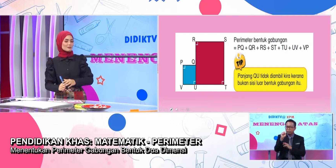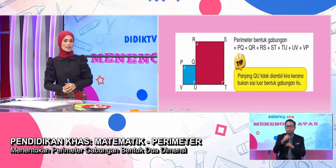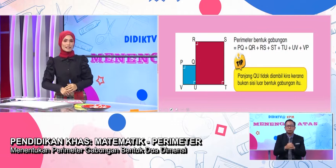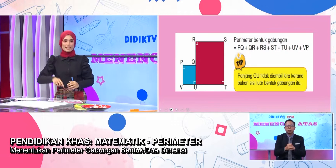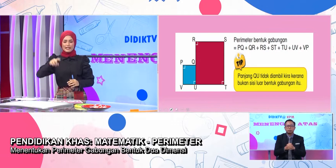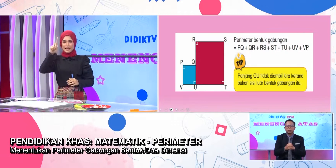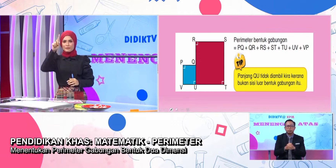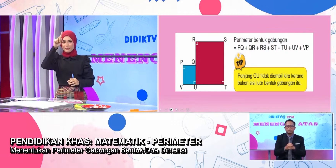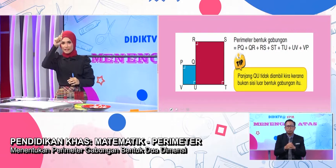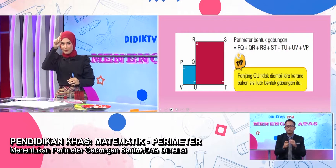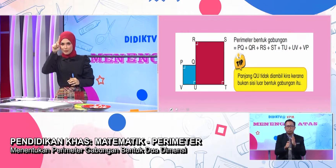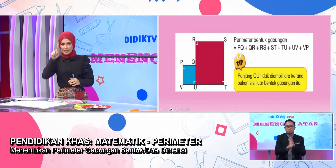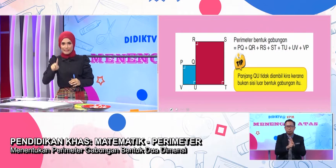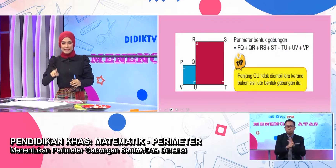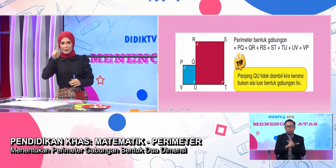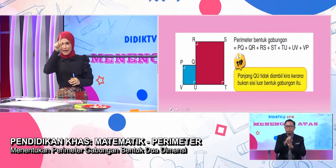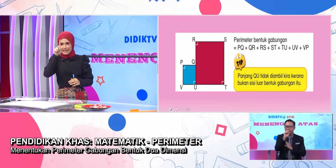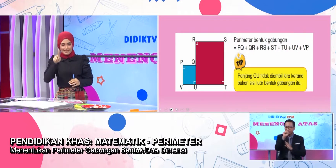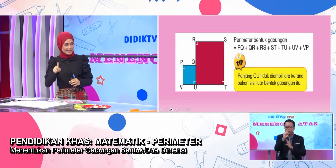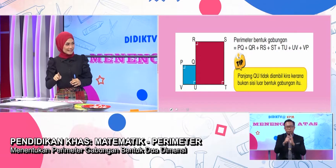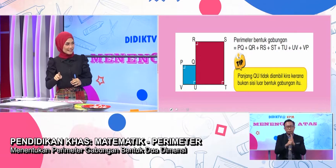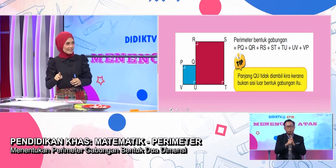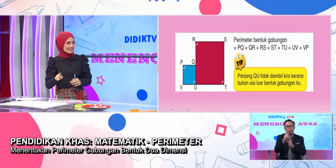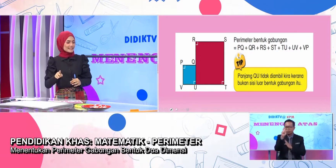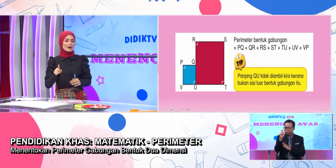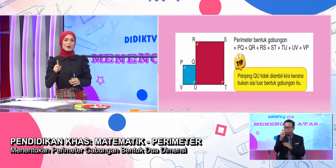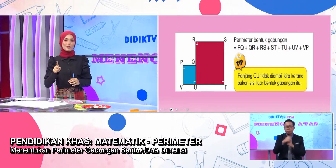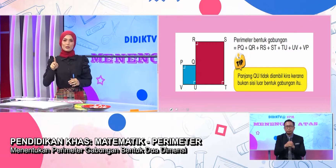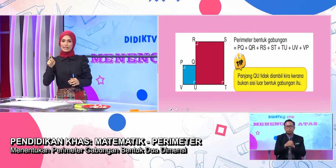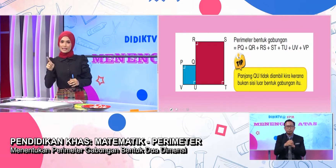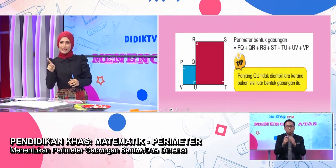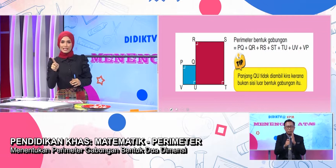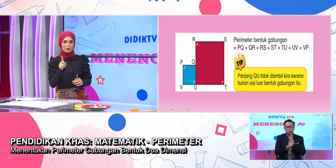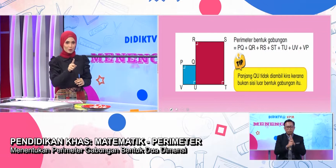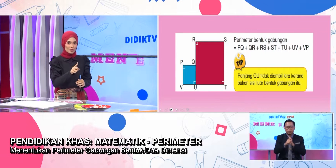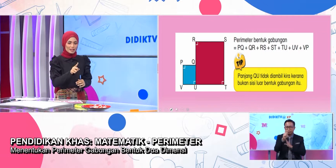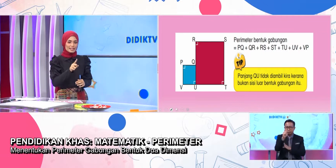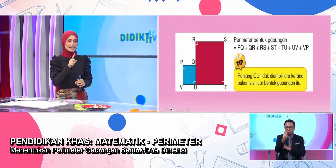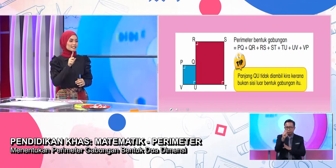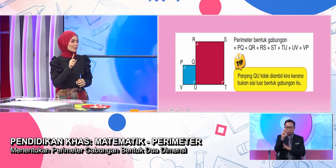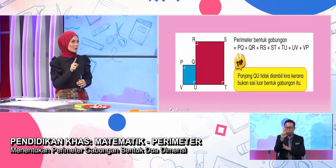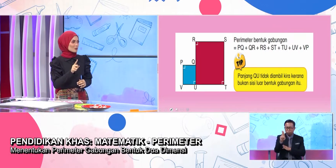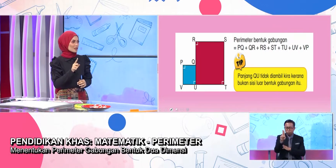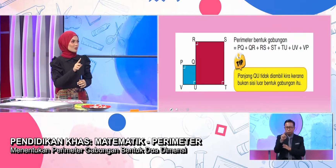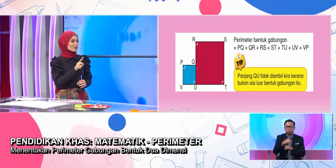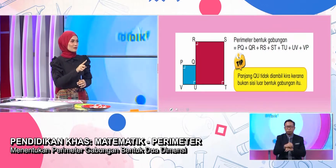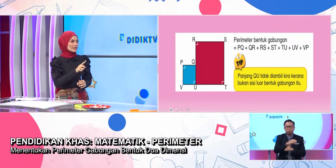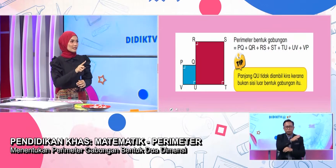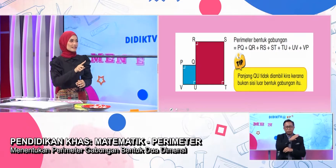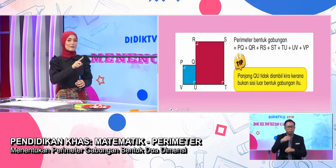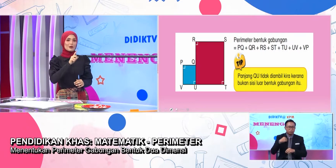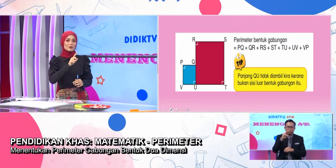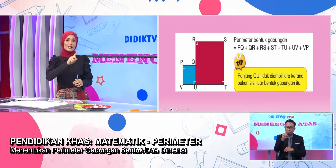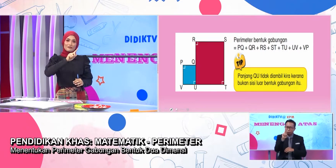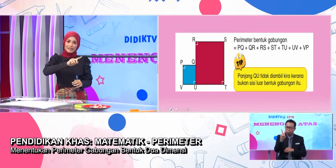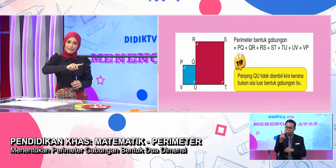Kemudian dari SPG pelupa detik tambah ST damba ukuran tiu dan tanpa ukur Ayyubi